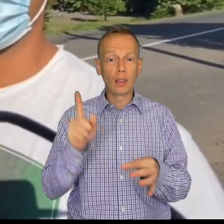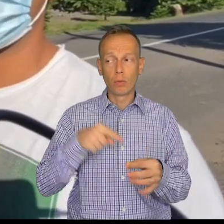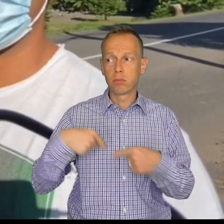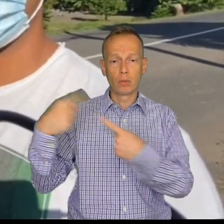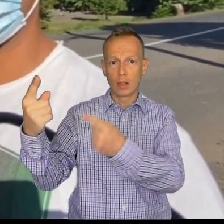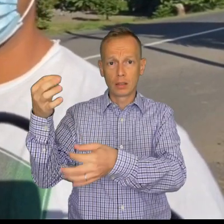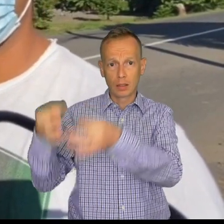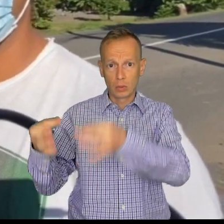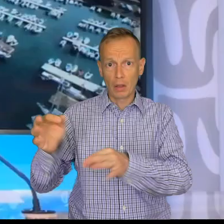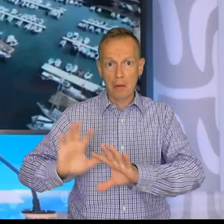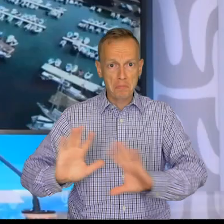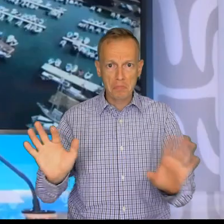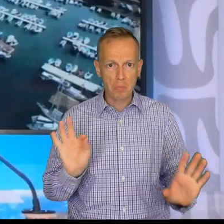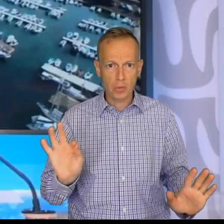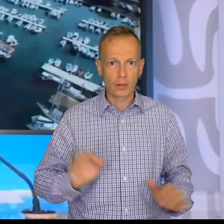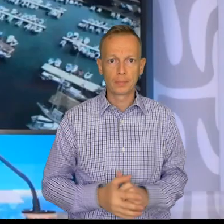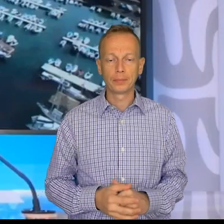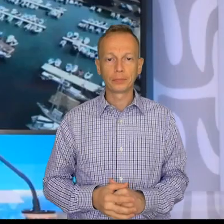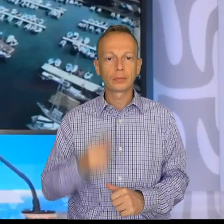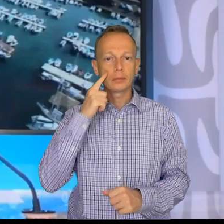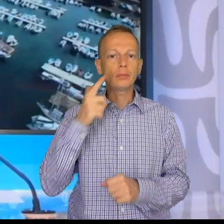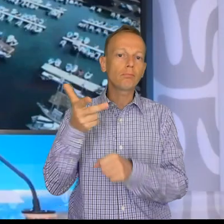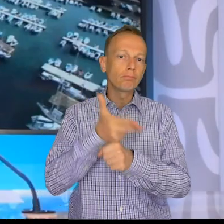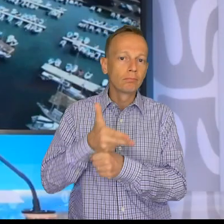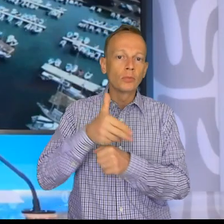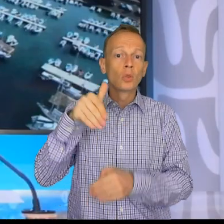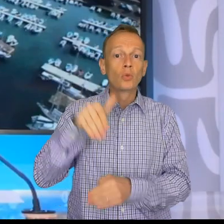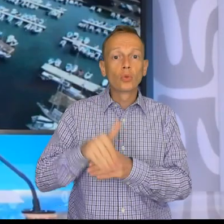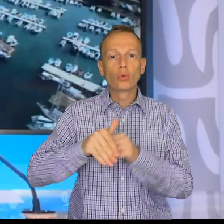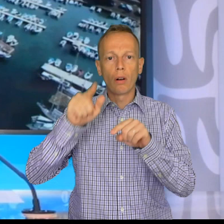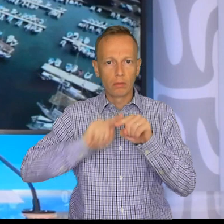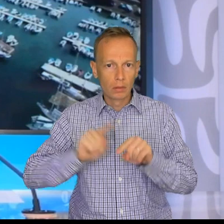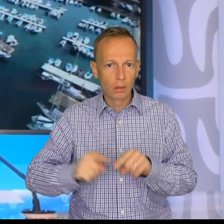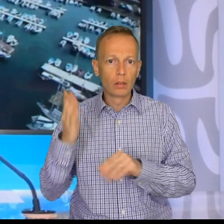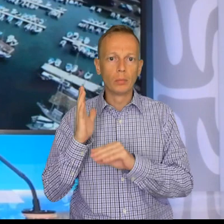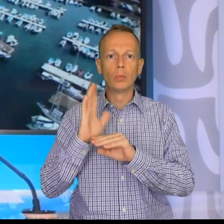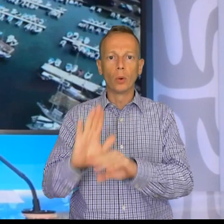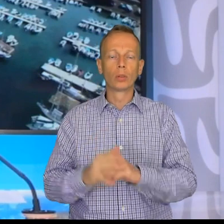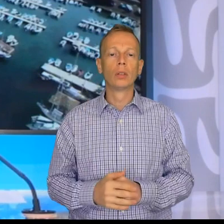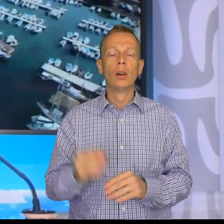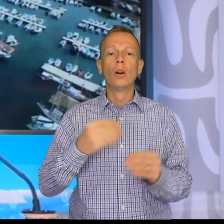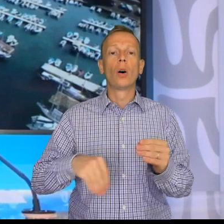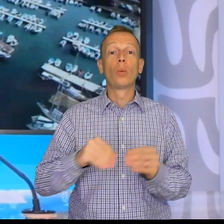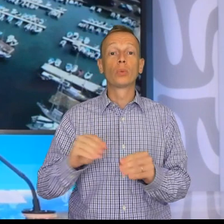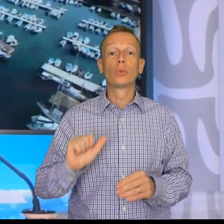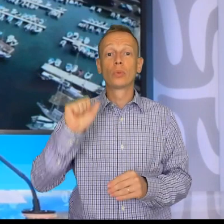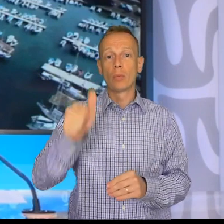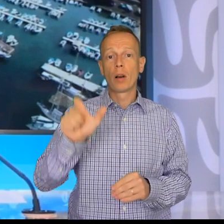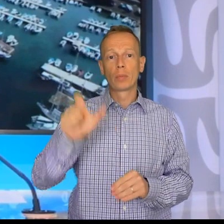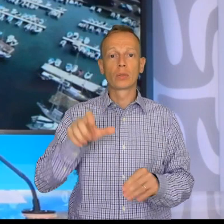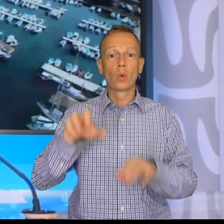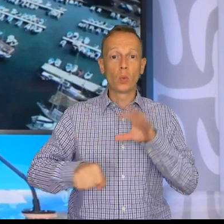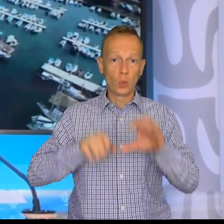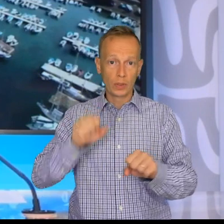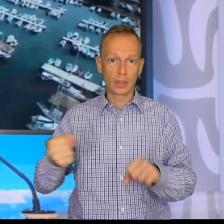le régler au tribunal, quoi. C'est tout. Un reportage qui sera donc développé ce soir. Sachez également que demain, un huissier